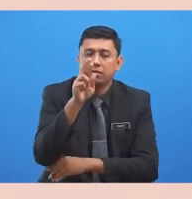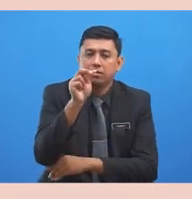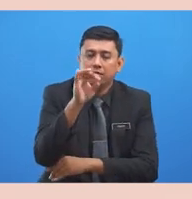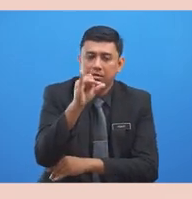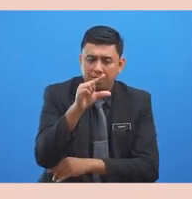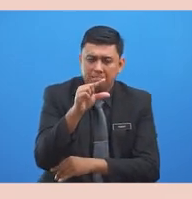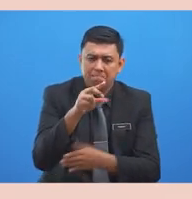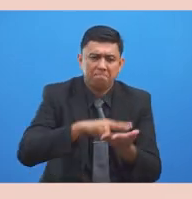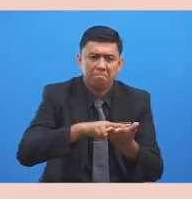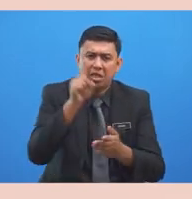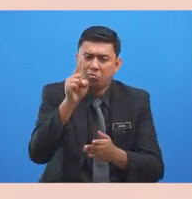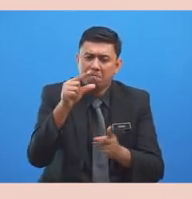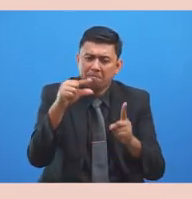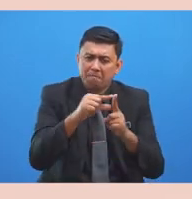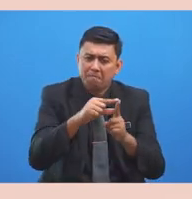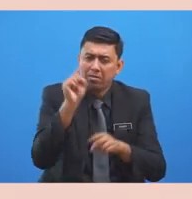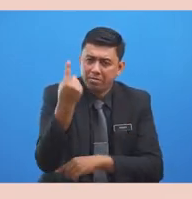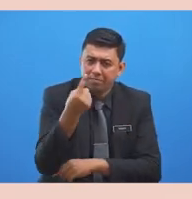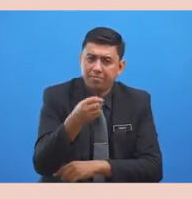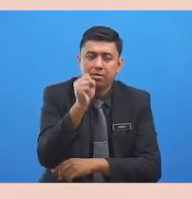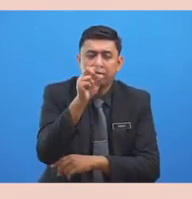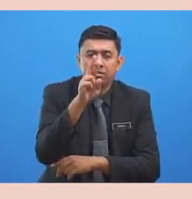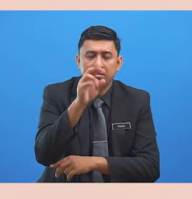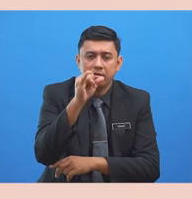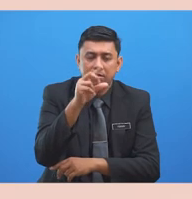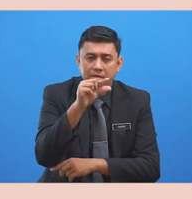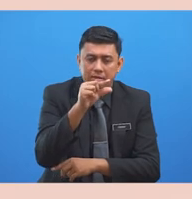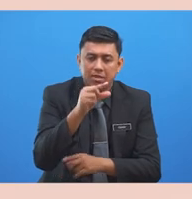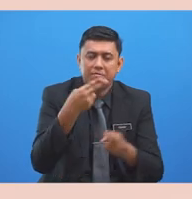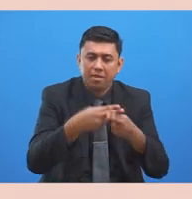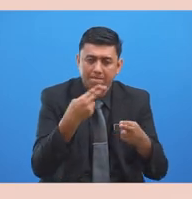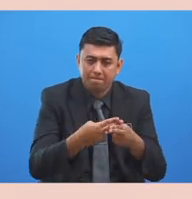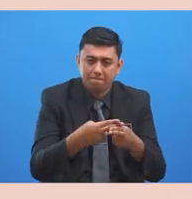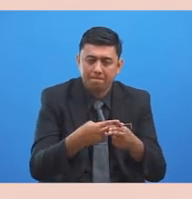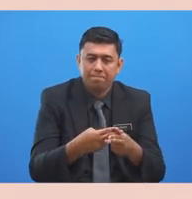sahaja. Contoh, string nama sama dengan